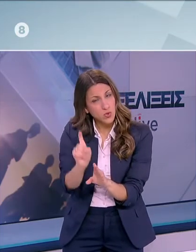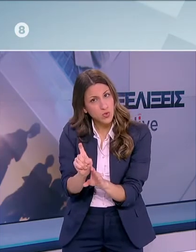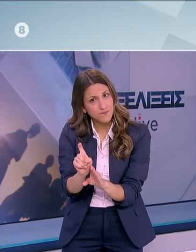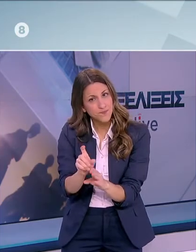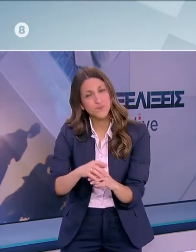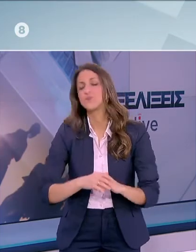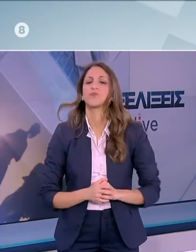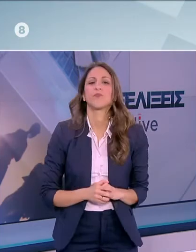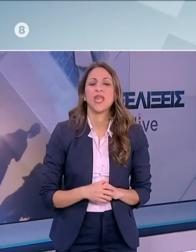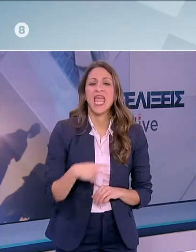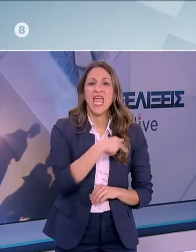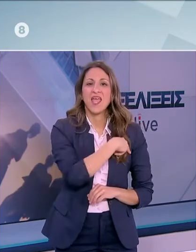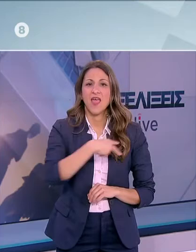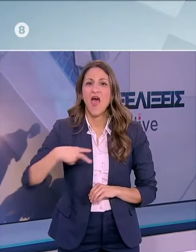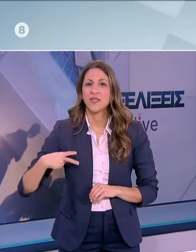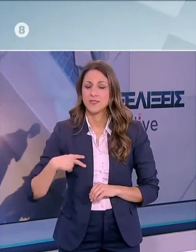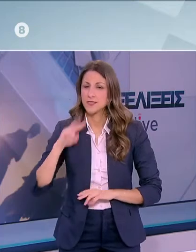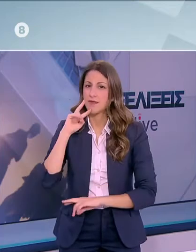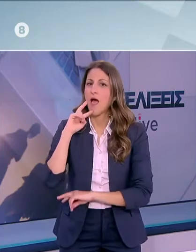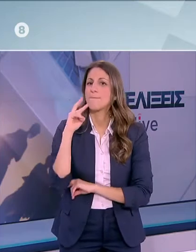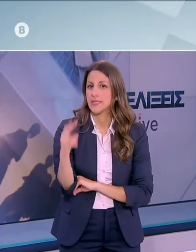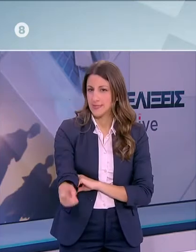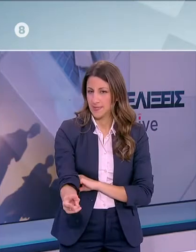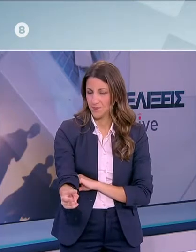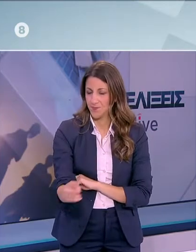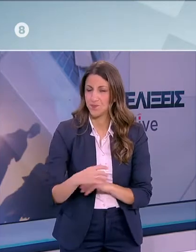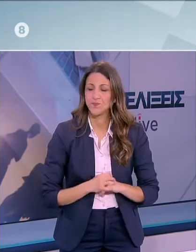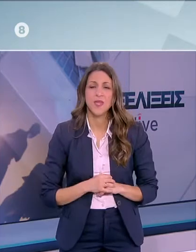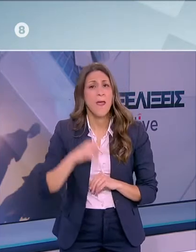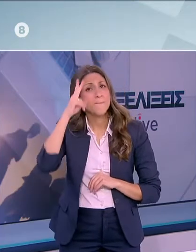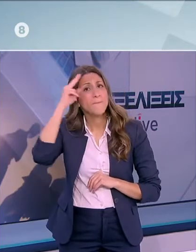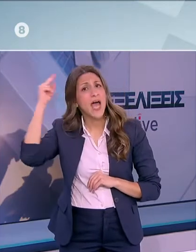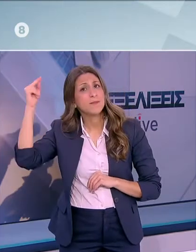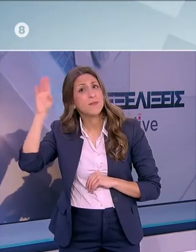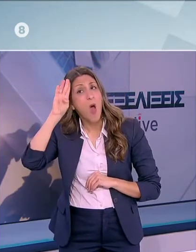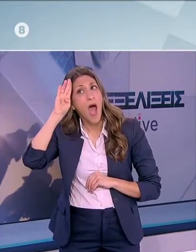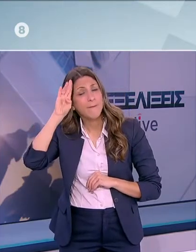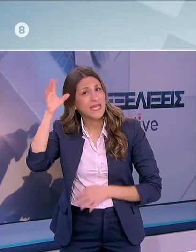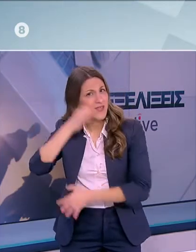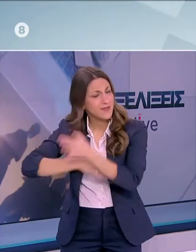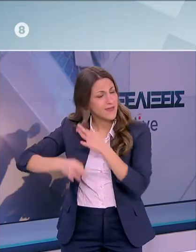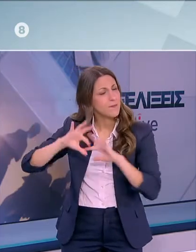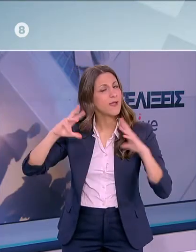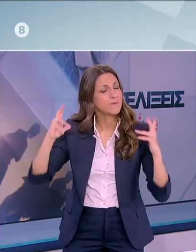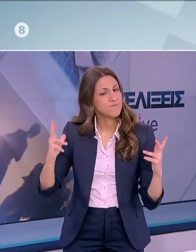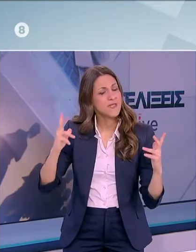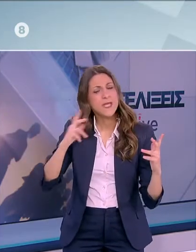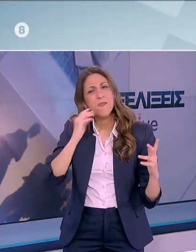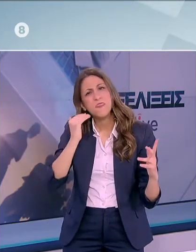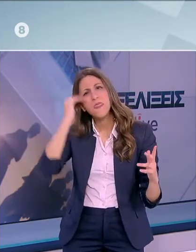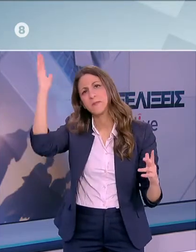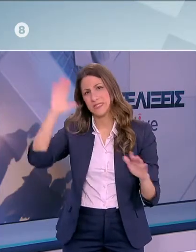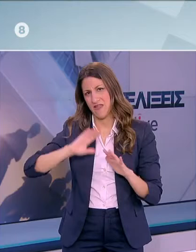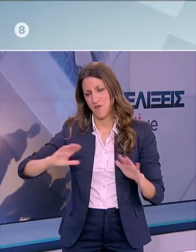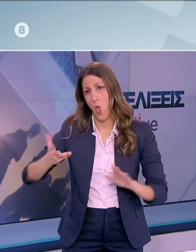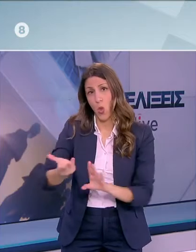Σύμφωνα με την μαθηματική εκτίμηση που παρουσίασαν οι συνάδελφοι από το Harvard, δεν φαίνεται να ισχύει αυτό. Βέβαια, αυτό είναι αυτό που